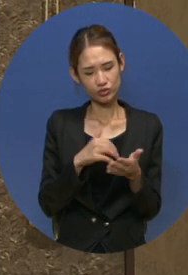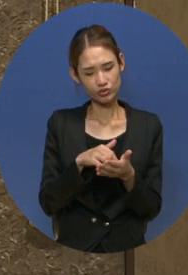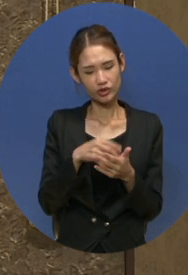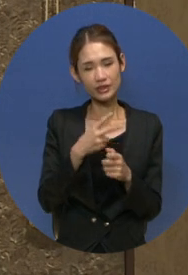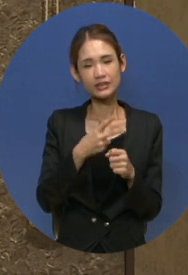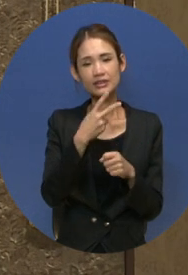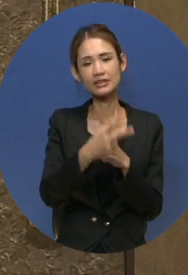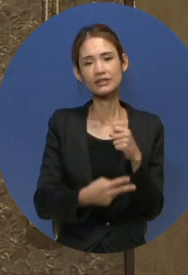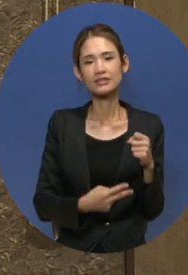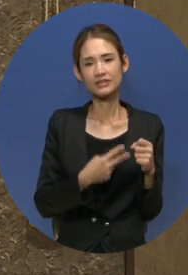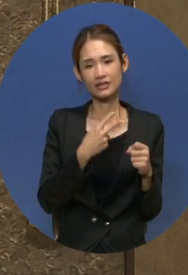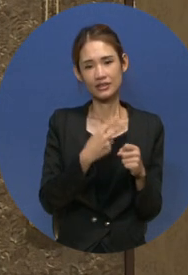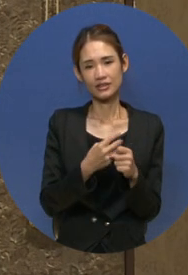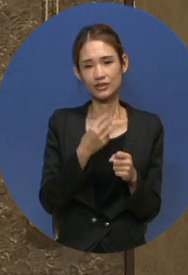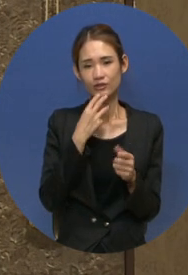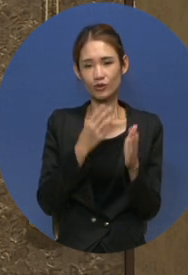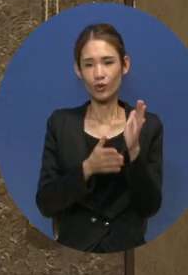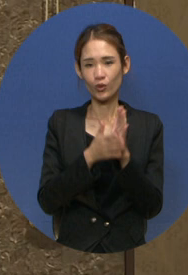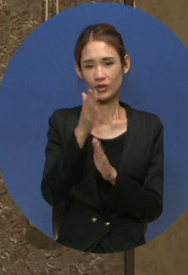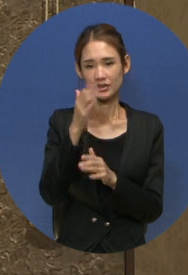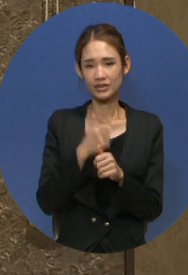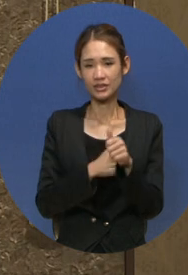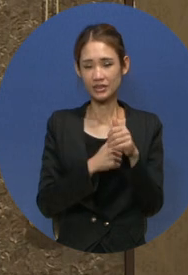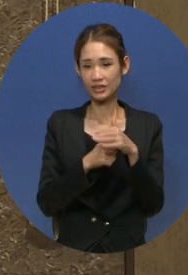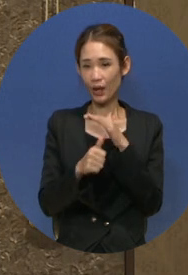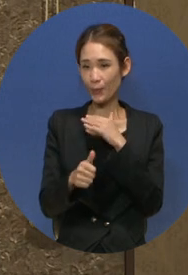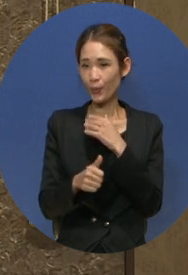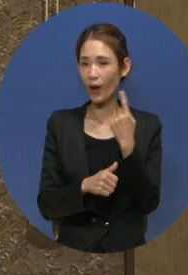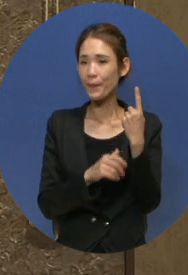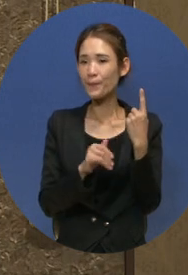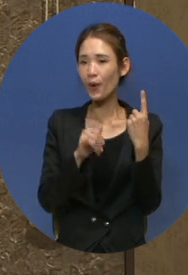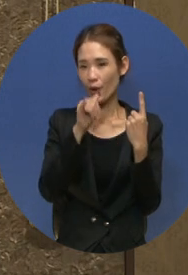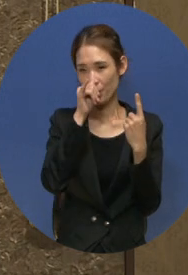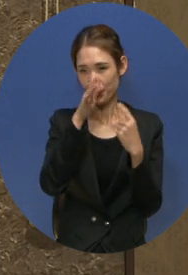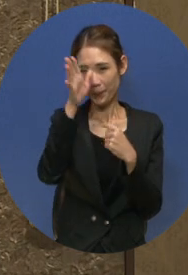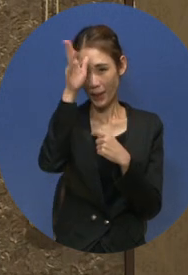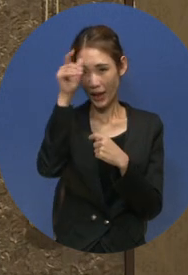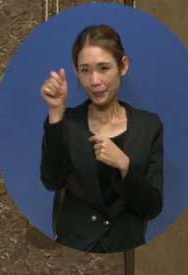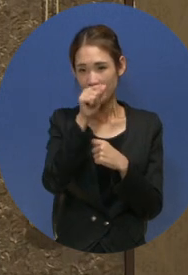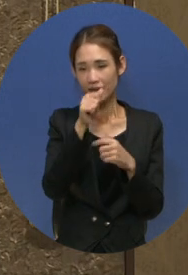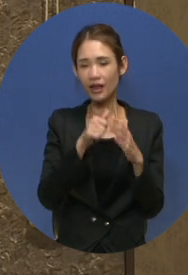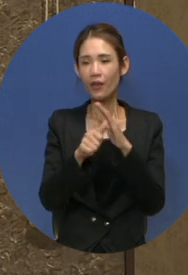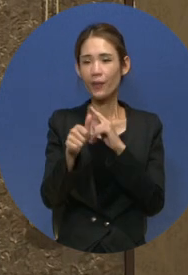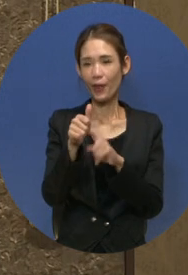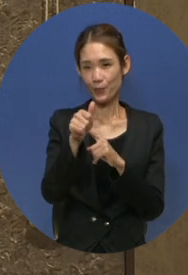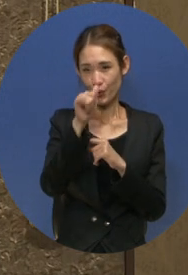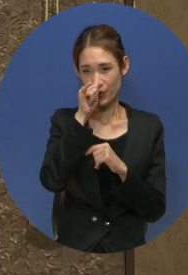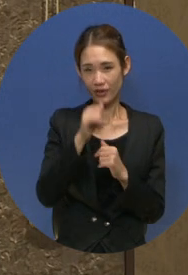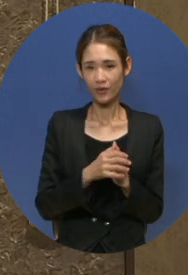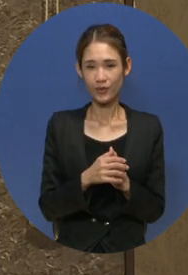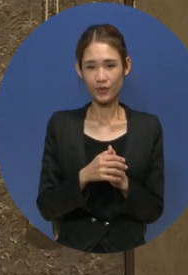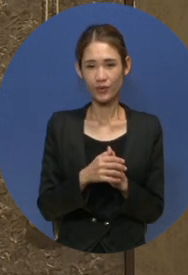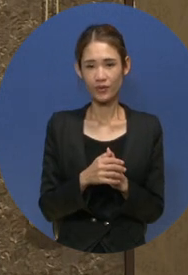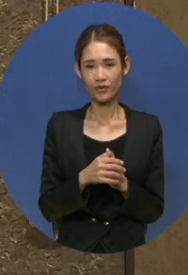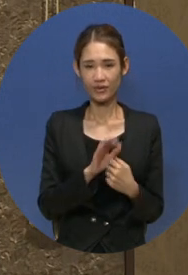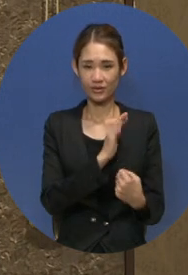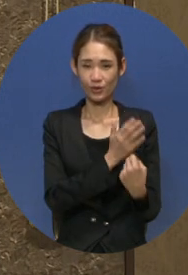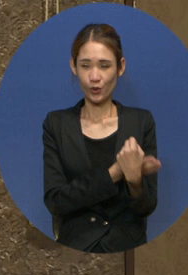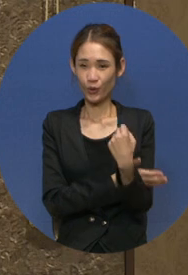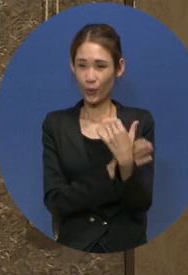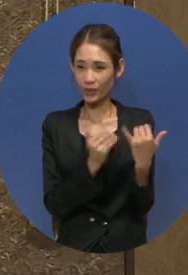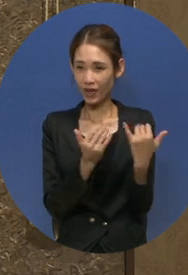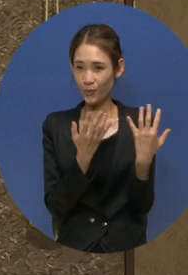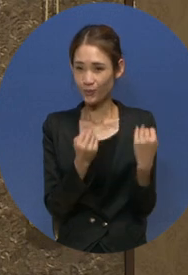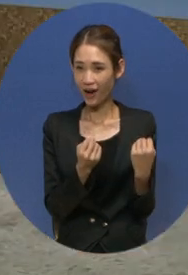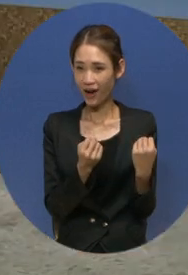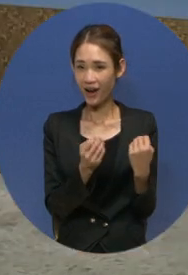차에는 서울시 대표도 한 명 배출했고요. 배드민턴 대표. 예, 서울시 대표. 예, 저희는 능력자분들이